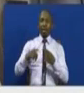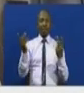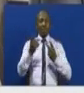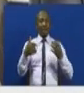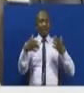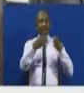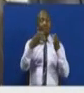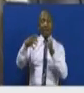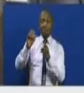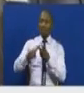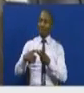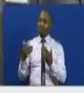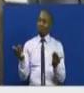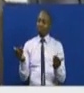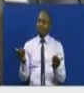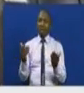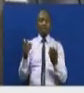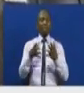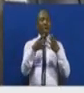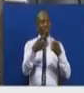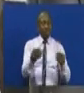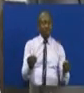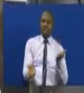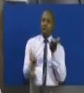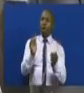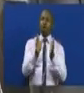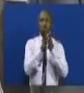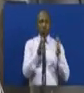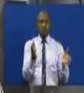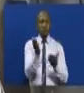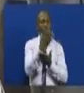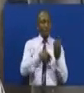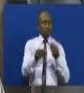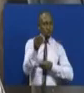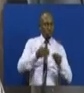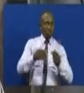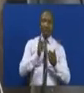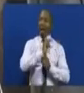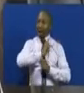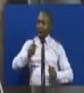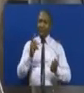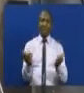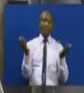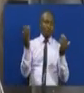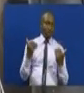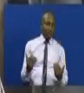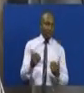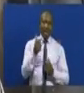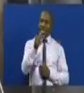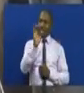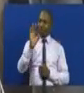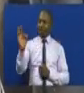hichi vilabu vingi vimeathirika kwa kiasi kikubwa kiuchumi. Kwa hiyo kama kuna uwezekano wote kwamba TFF